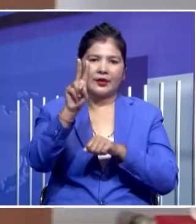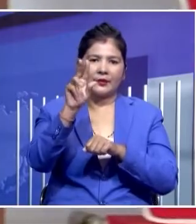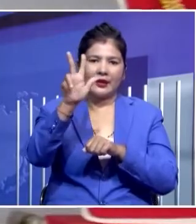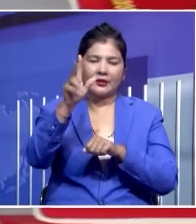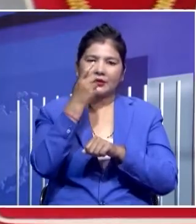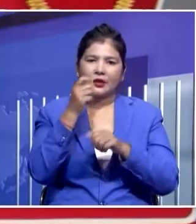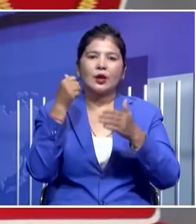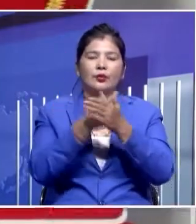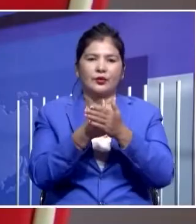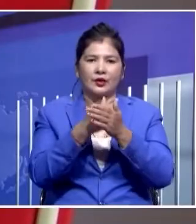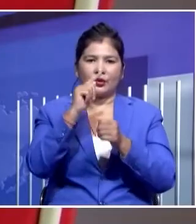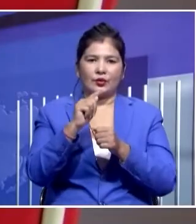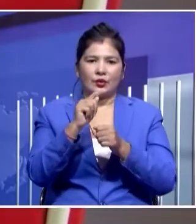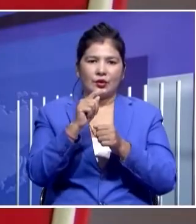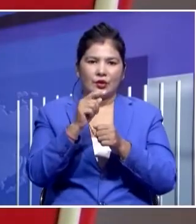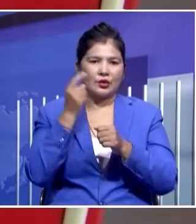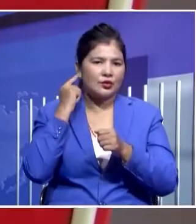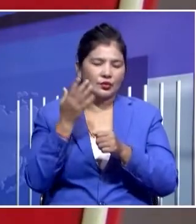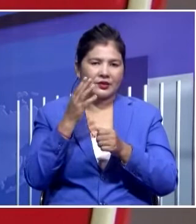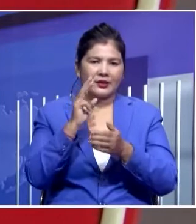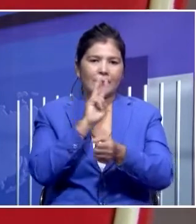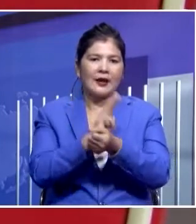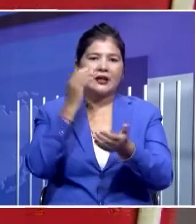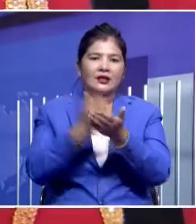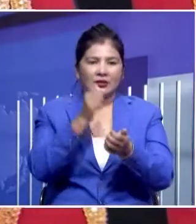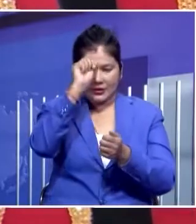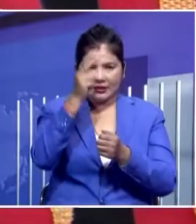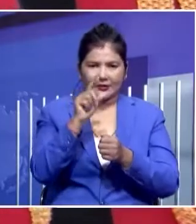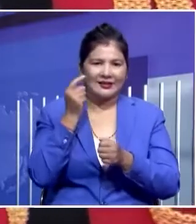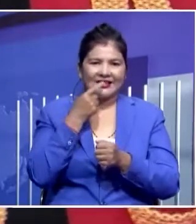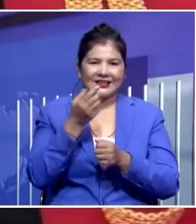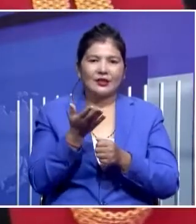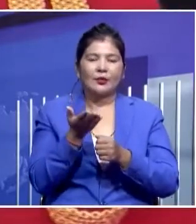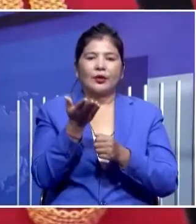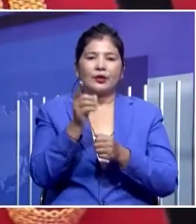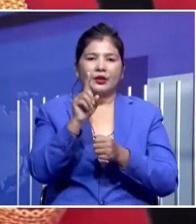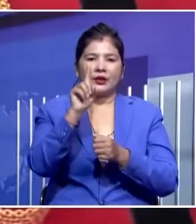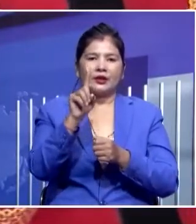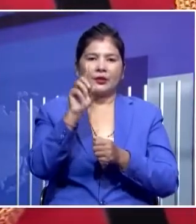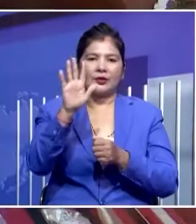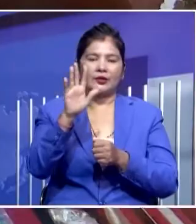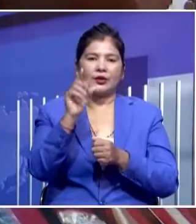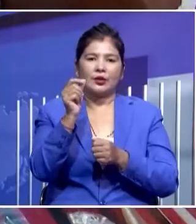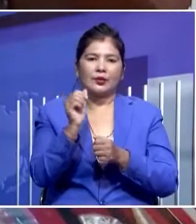92,800 रुपियाँ पुगेको नेपाल सुन चाँदी व्यवसाय महासङ्घले जनाएको छ। आज चाँदीको मूल्य पनि बढ्यो। तोलामा 15 रुपियाँले